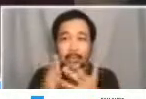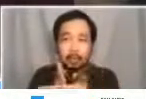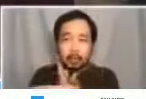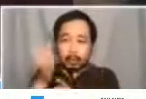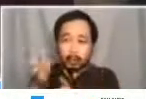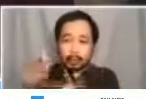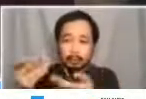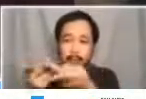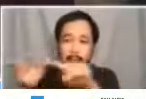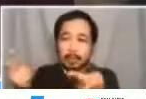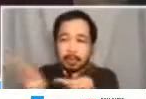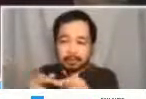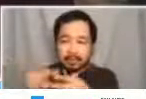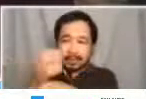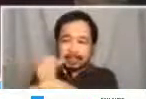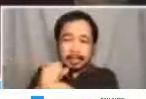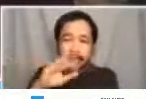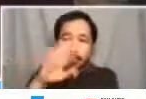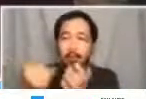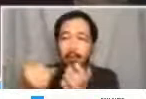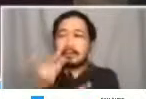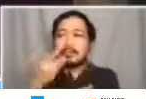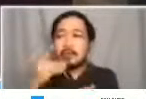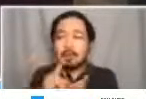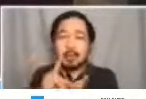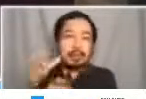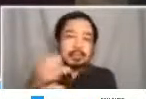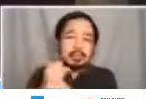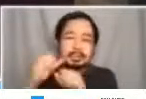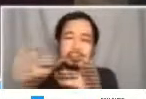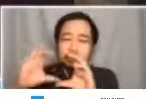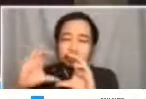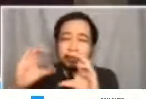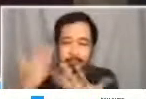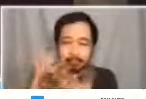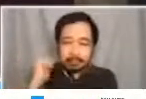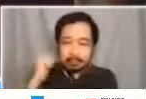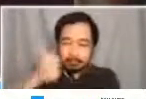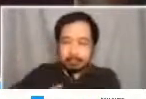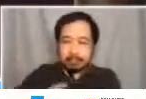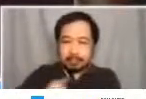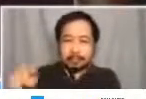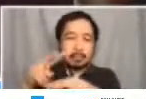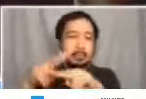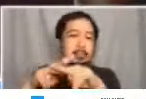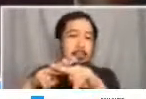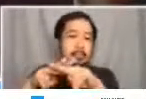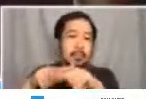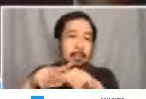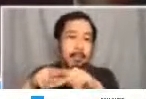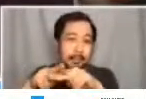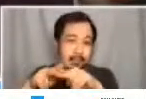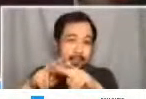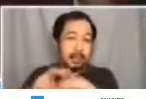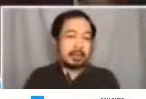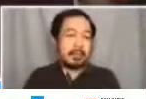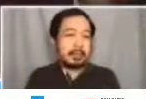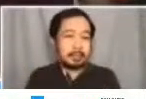o physical distancing sa ganitong mga pampublikong lugar at maiwasan ang banta ng